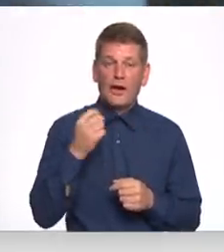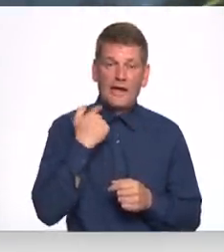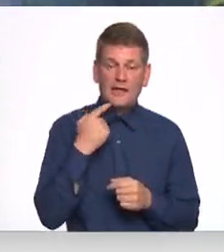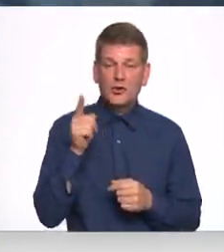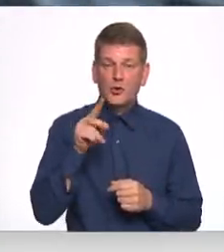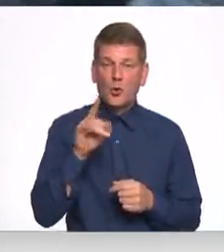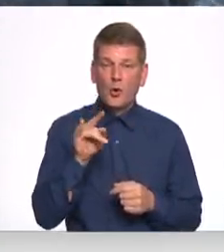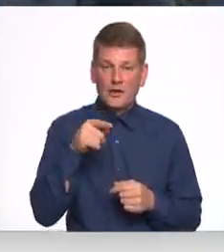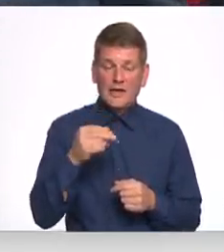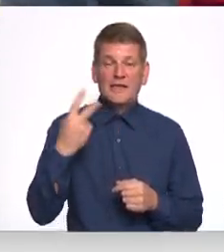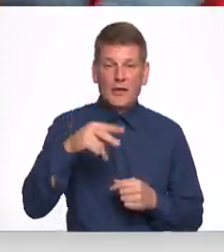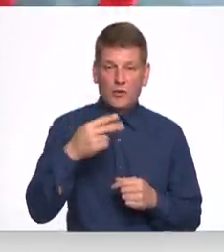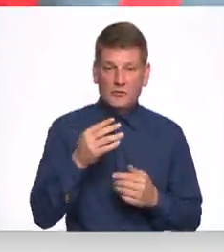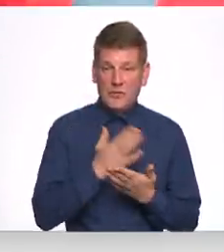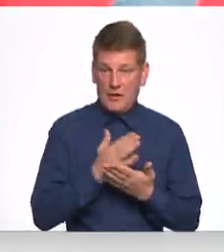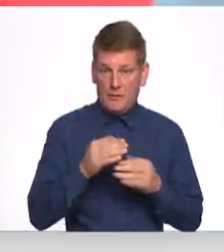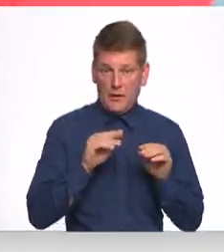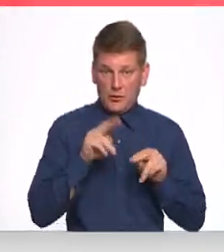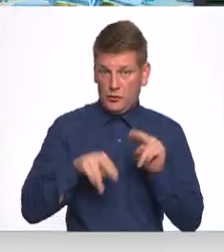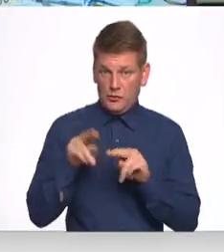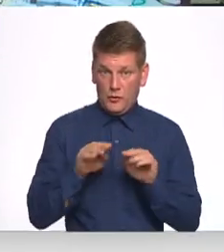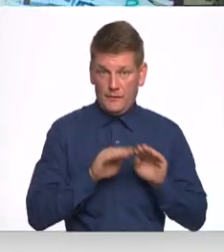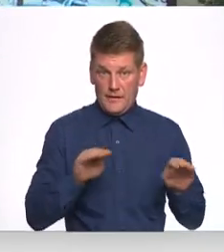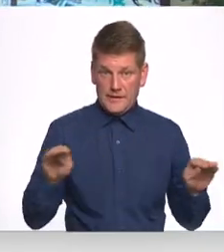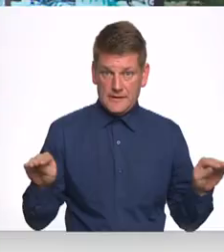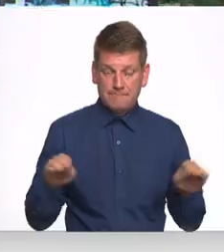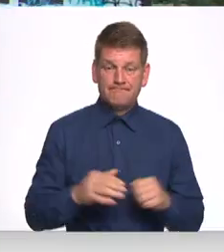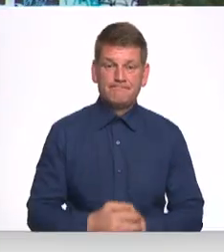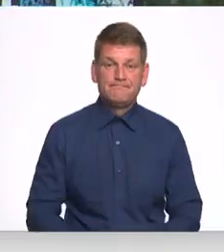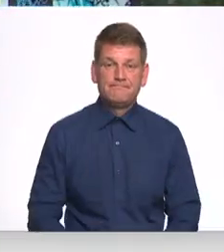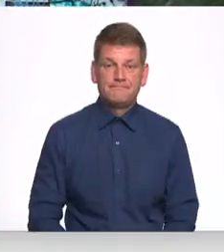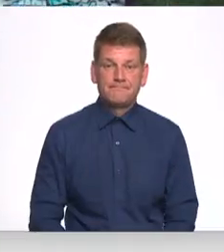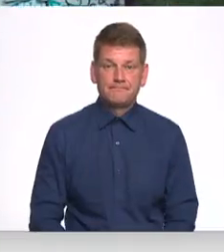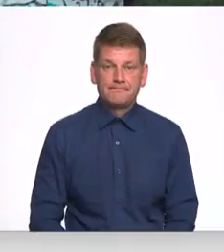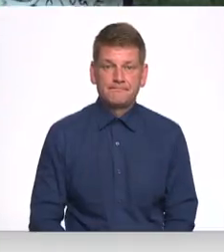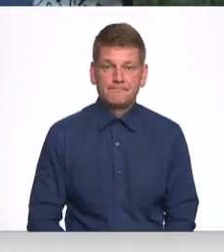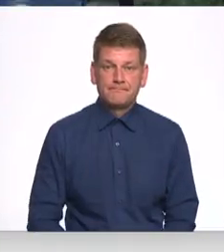uzbūvētas 20 jaunas platformas. Dāvids Frenefelds, Uvis Burjāns, Latvijas televīzija.